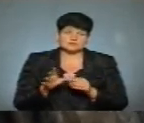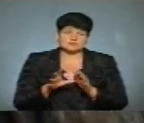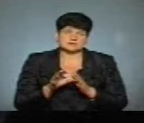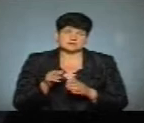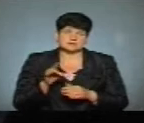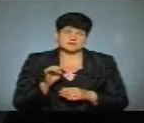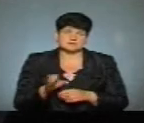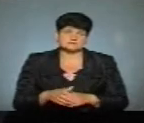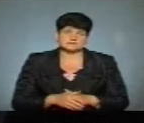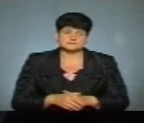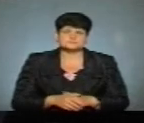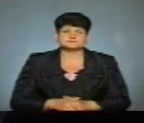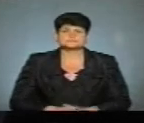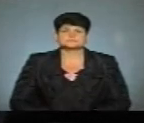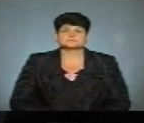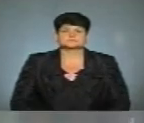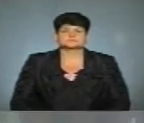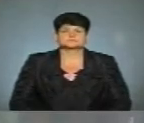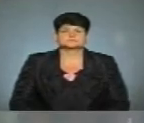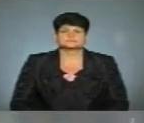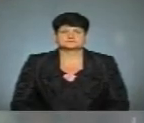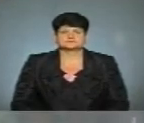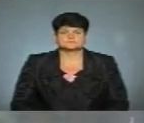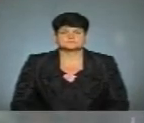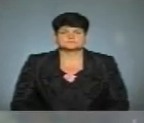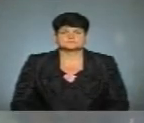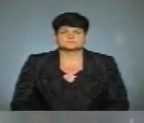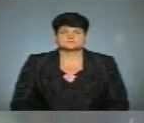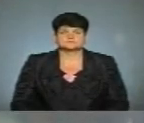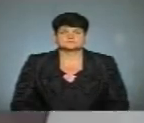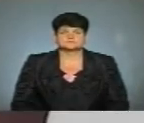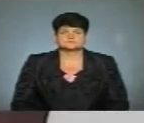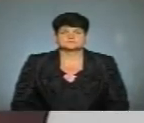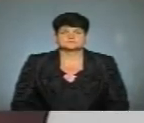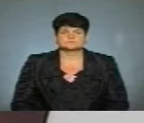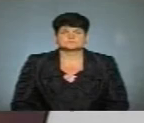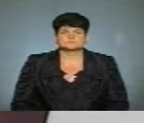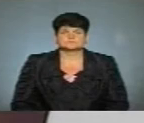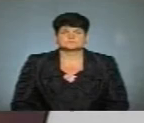Фурман. Анжела Шова, Анастасія Чечко, Марта Журавель. Новини на Суспільному. Тернопіль.